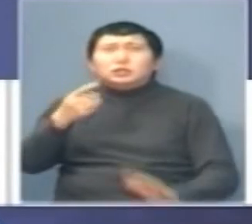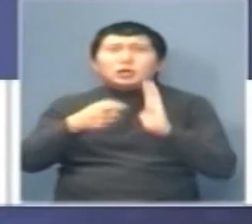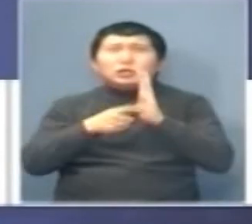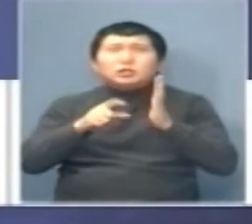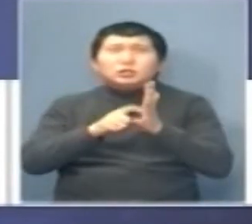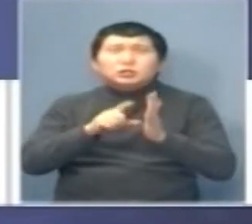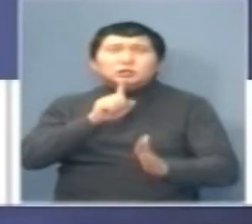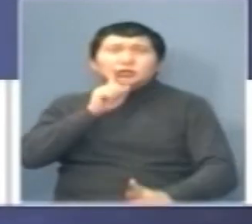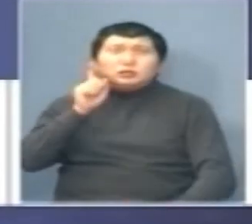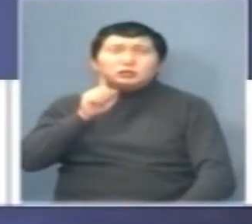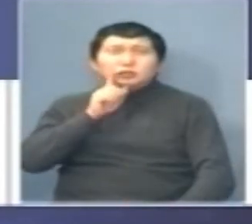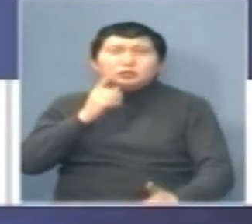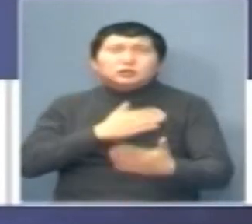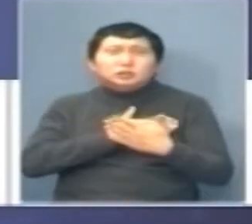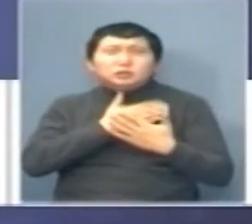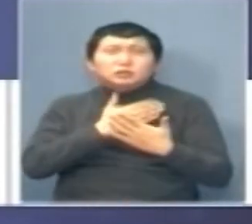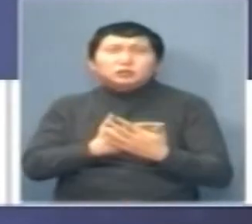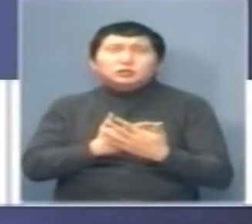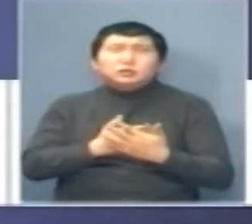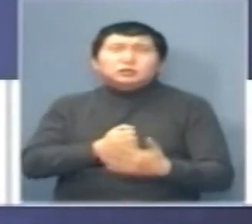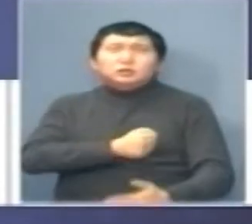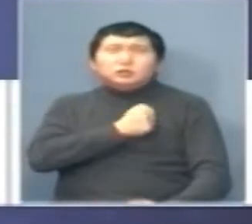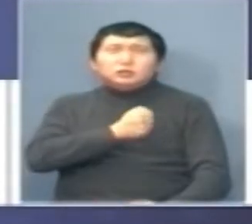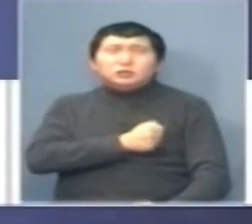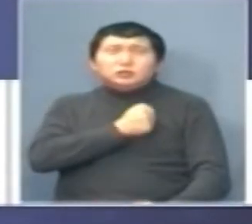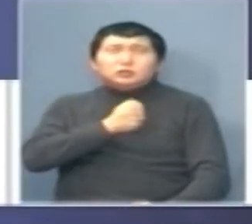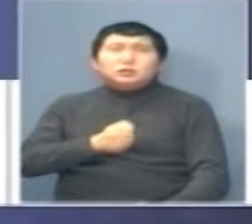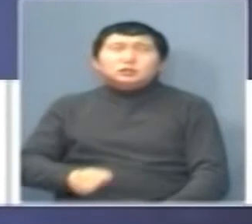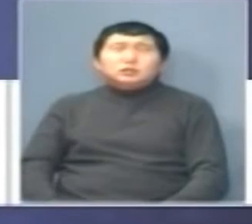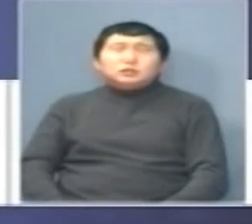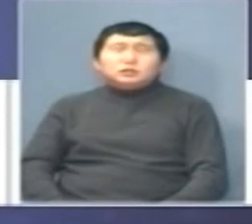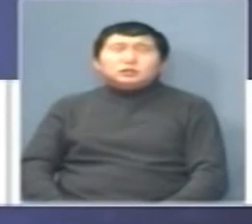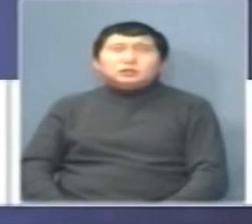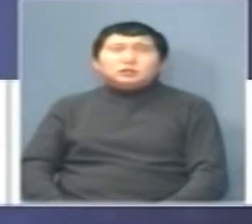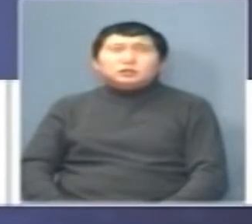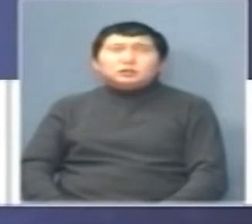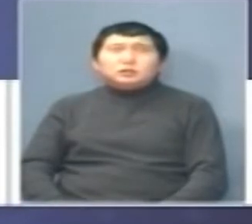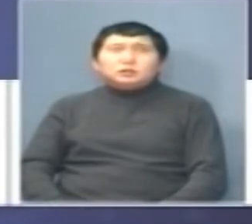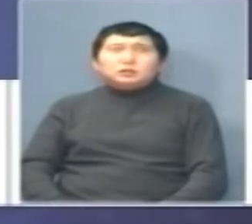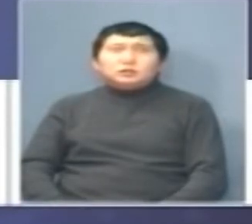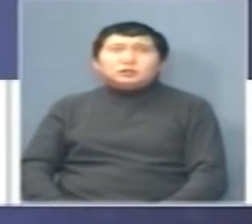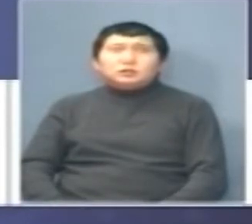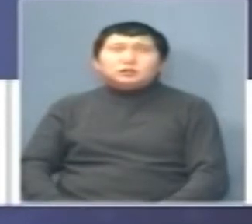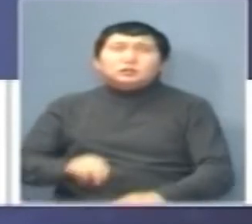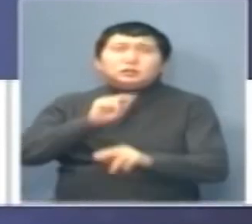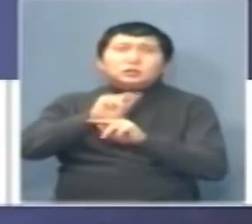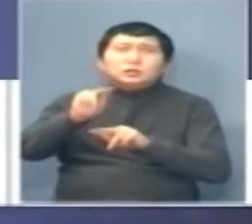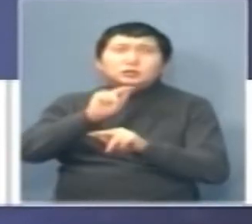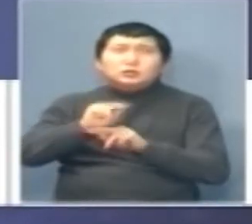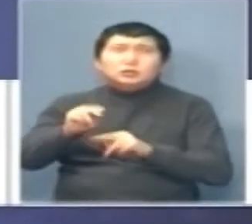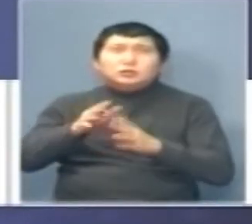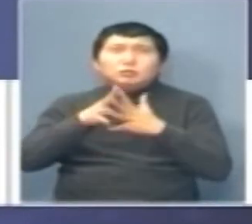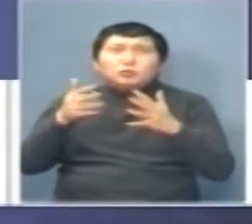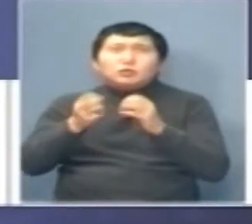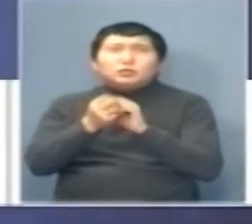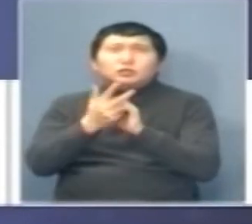жас сарбаз әскери патриоттық сыныбы жұмыс істейді. Сонымен қатар жастарды әскери қызметке даярлау 13000-нан